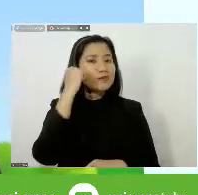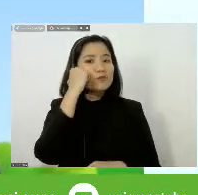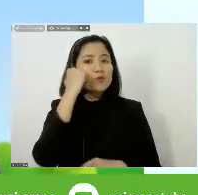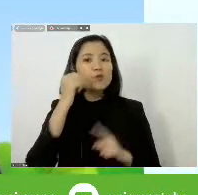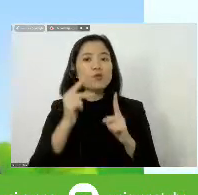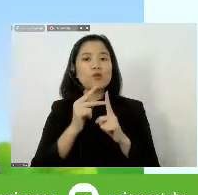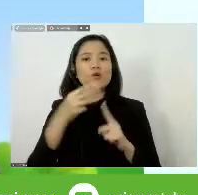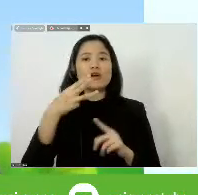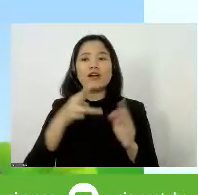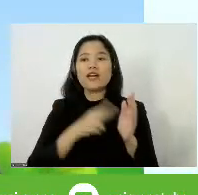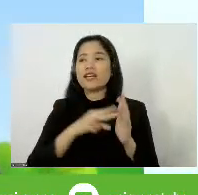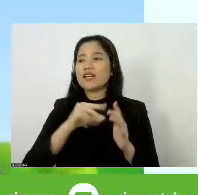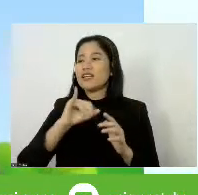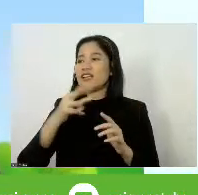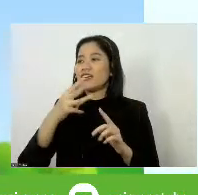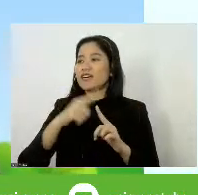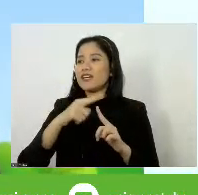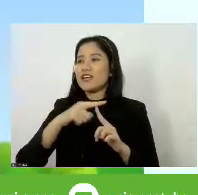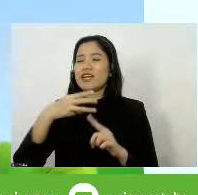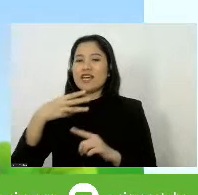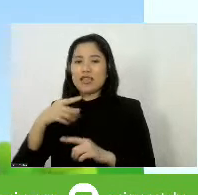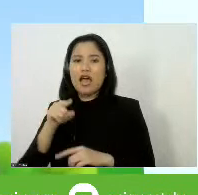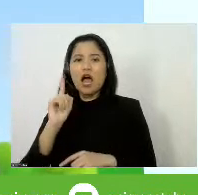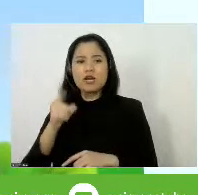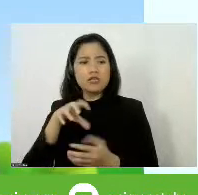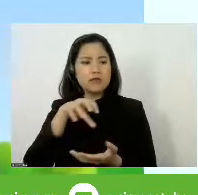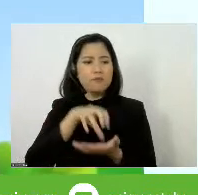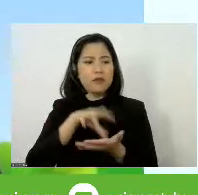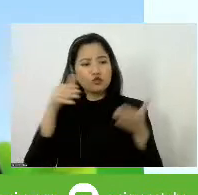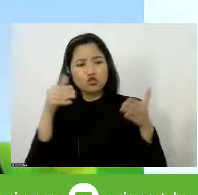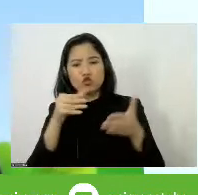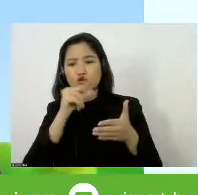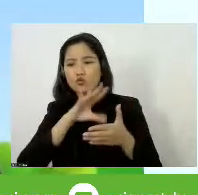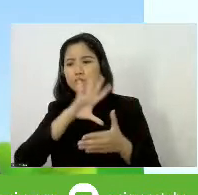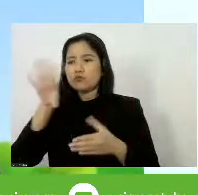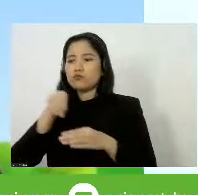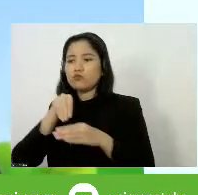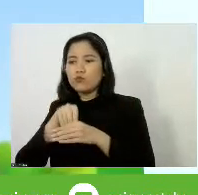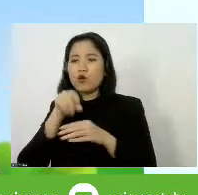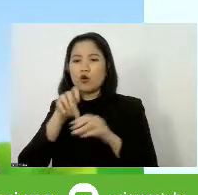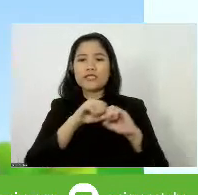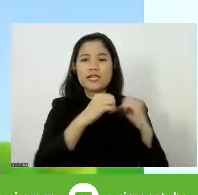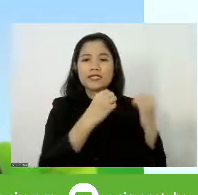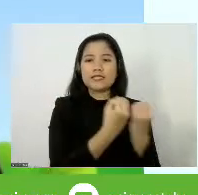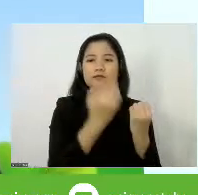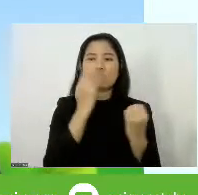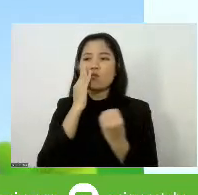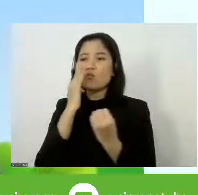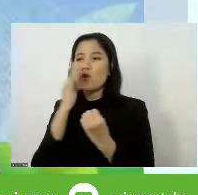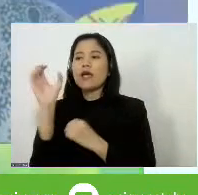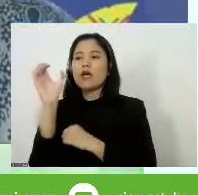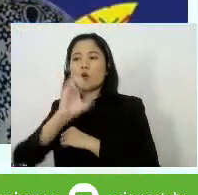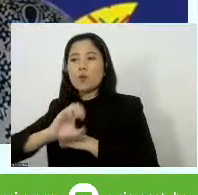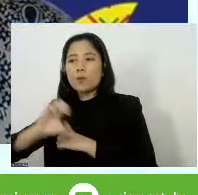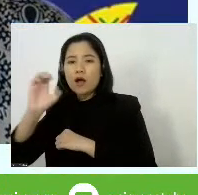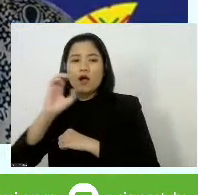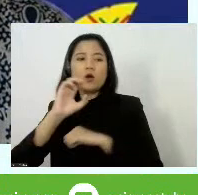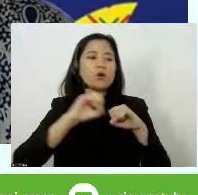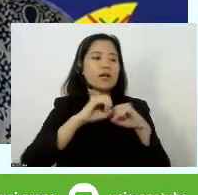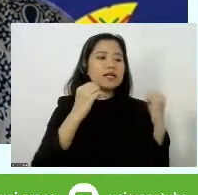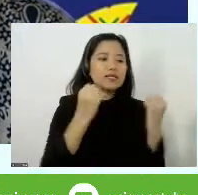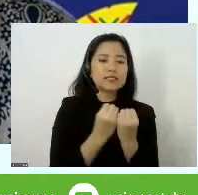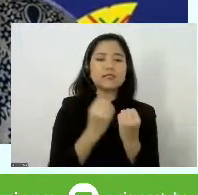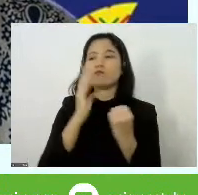any specific platform for collaboration Between Us organisasi europ n Indonesia on informan total